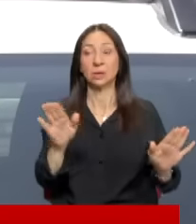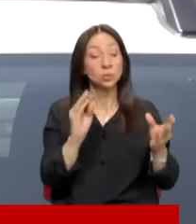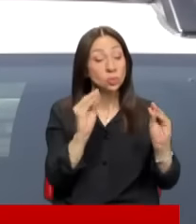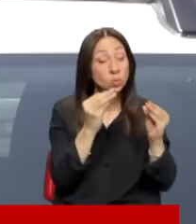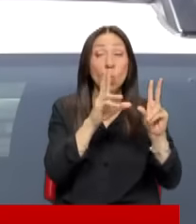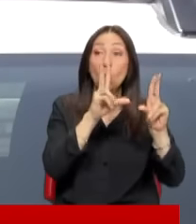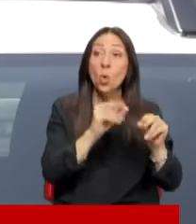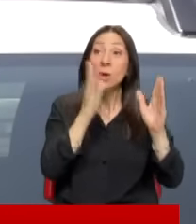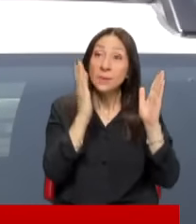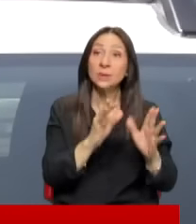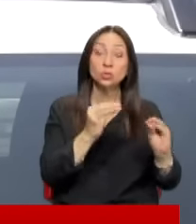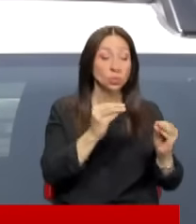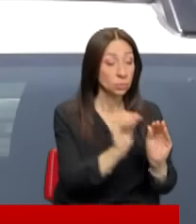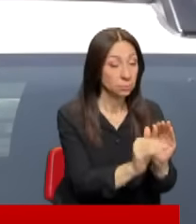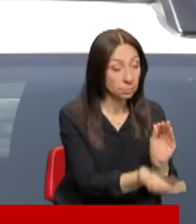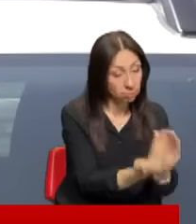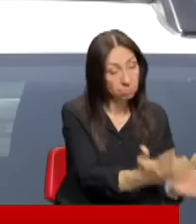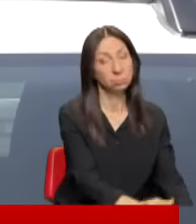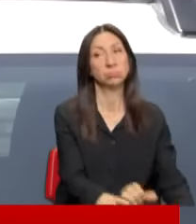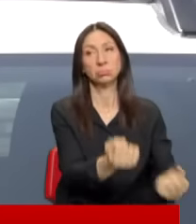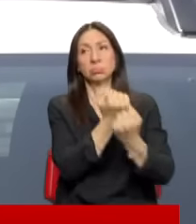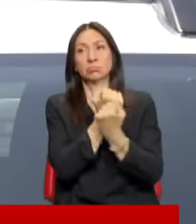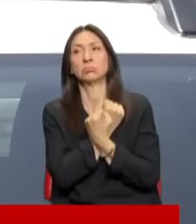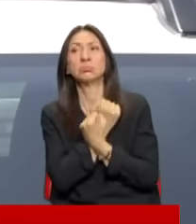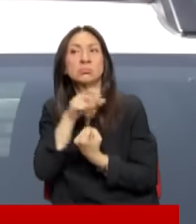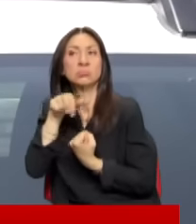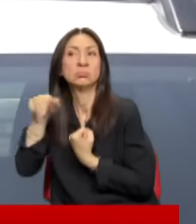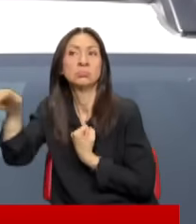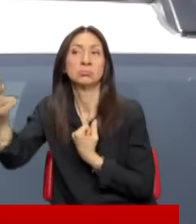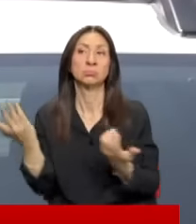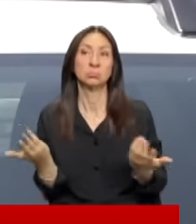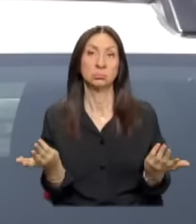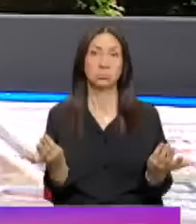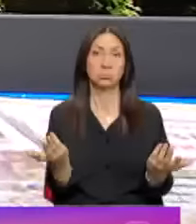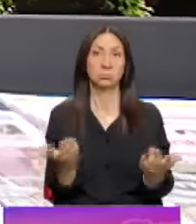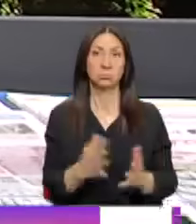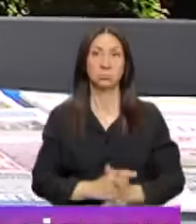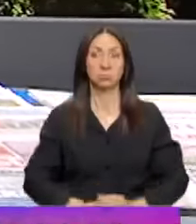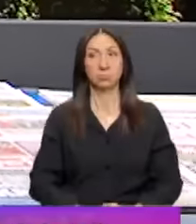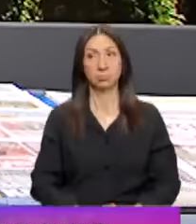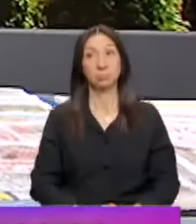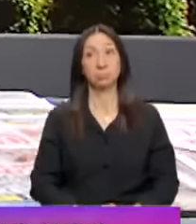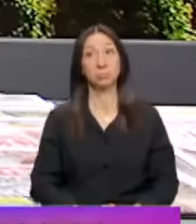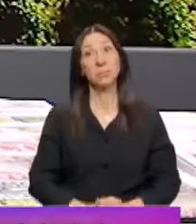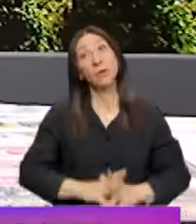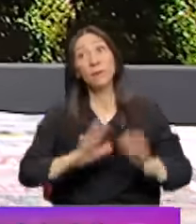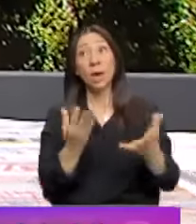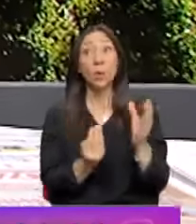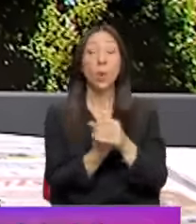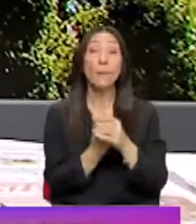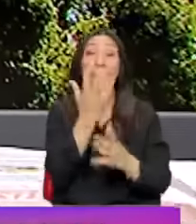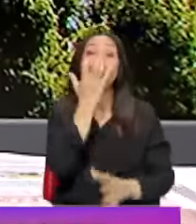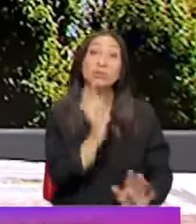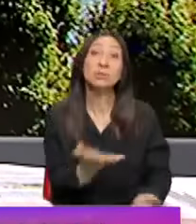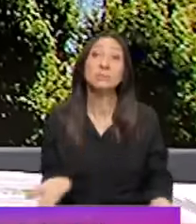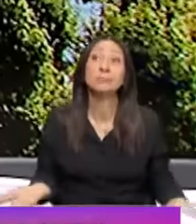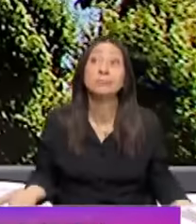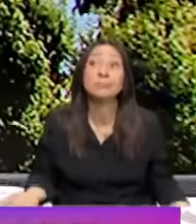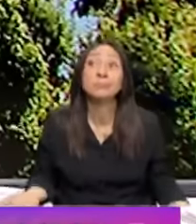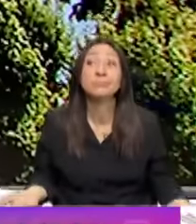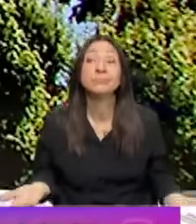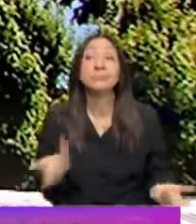Çocuk uyuyorsa çocuğu uyandıracaksın veyahut da kucağına alacaksın. Ya da uyanmasını bekleyeceksin.